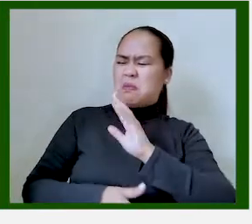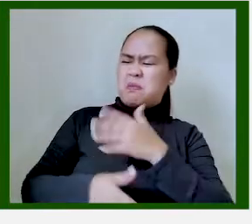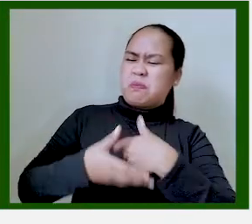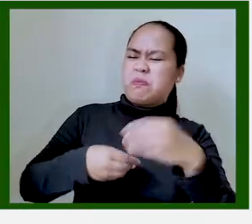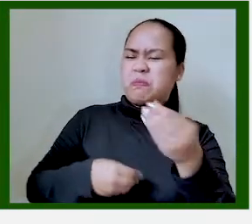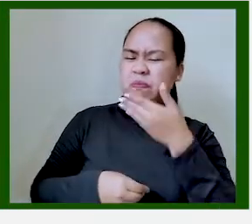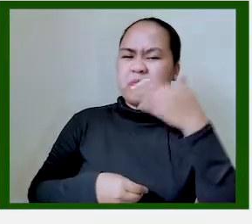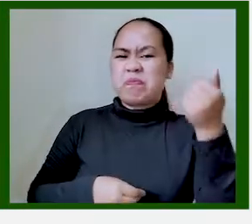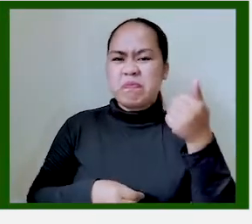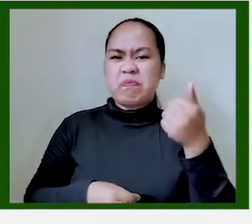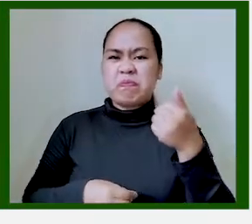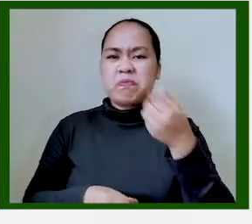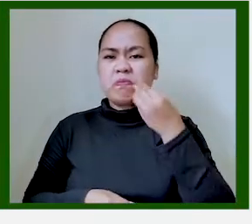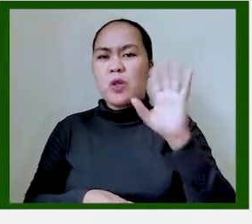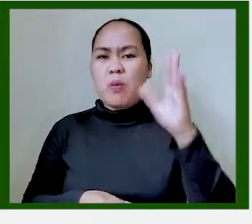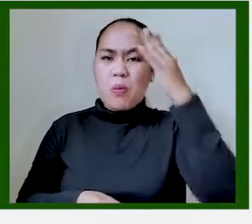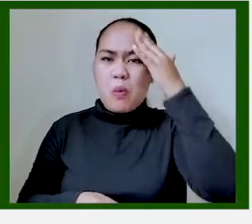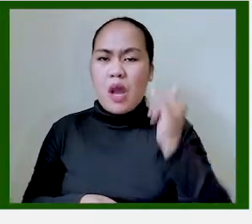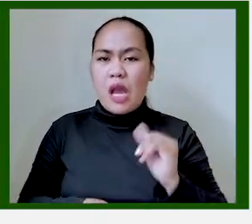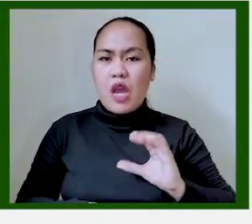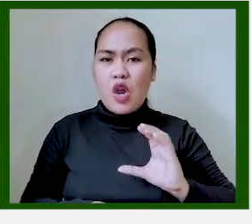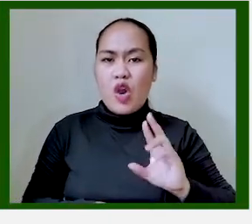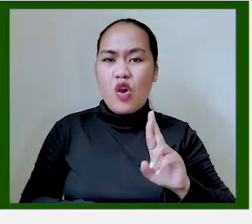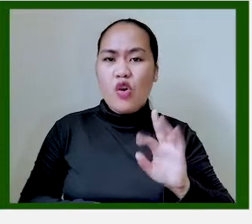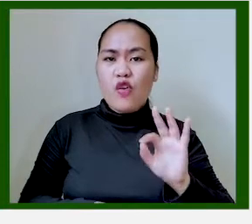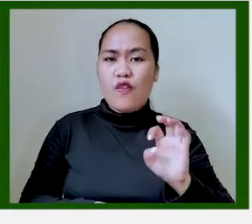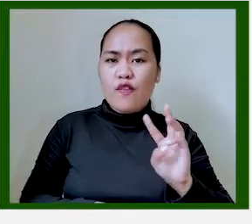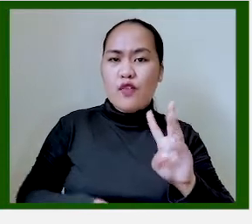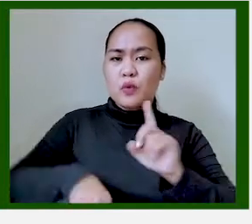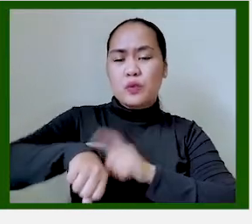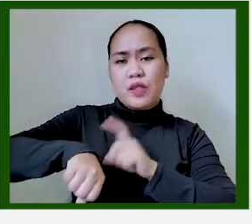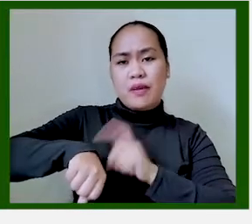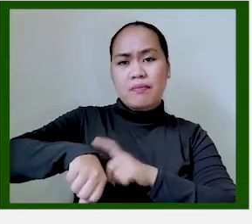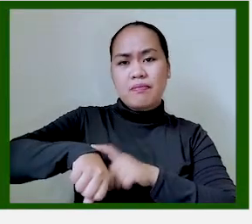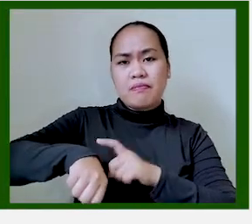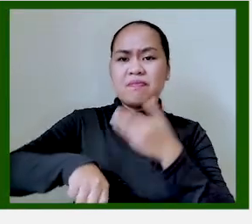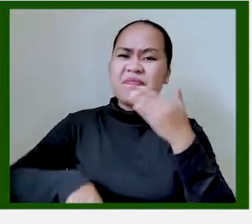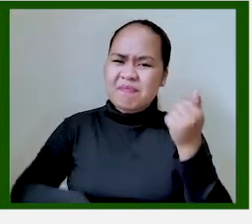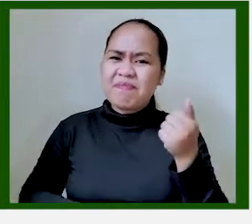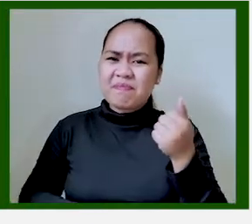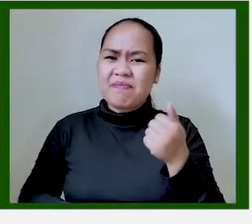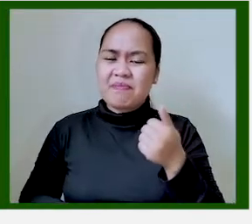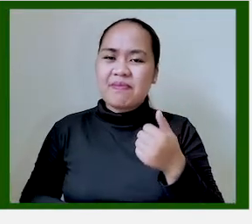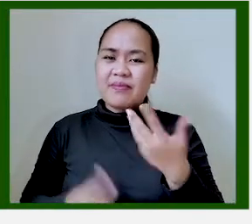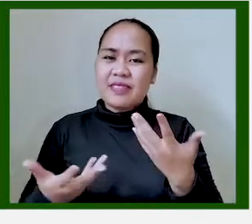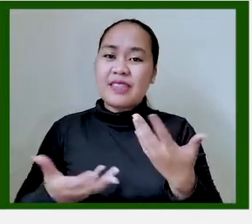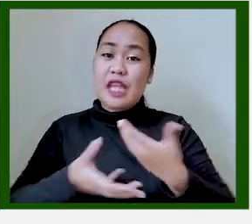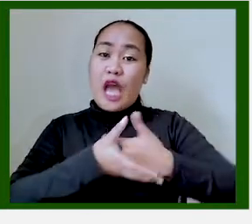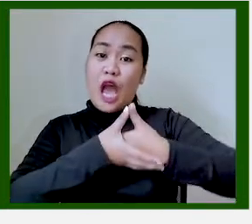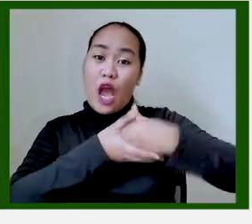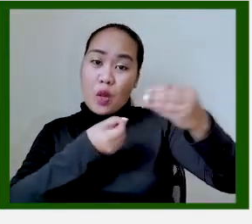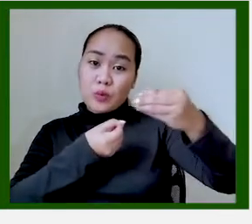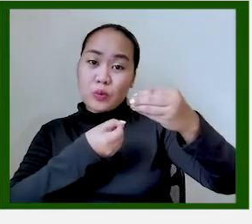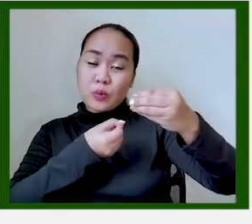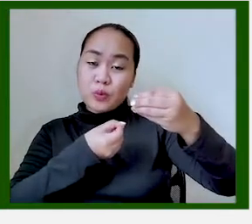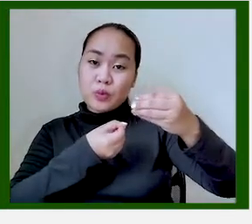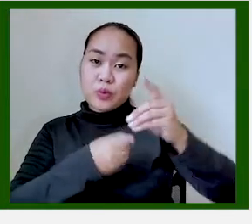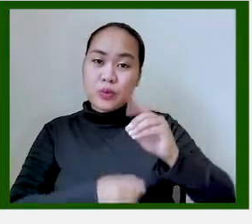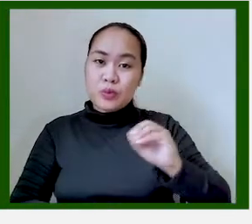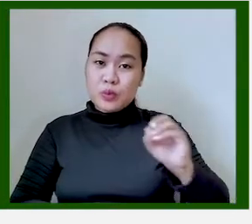Mentality rin 'yan eh, no? Nasi-set ng maagang curfew. Of course, outdoor exercises are allowed now, no? Thank you,